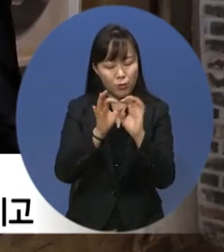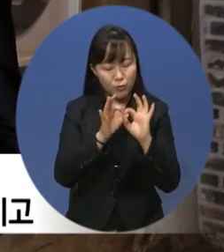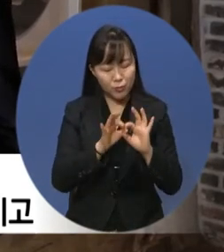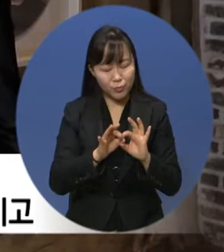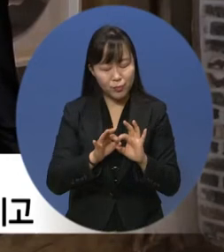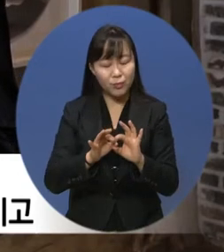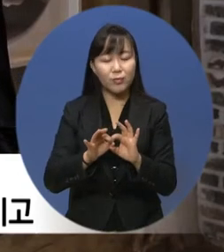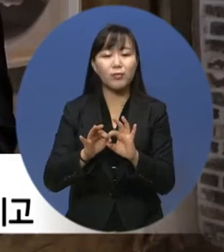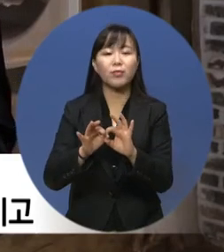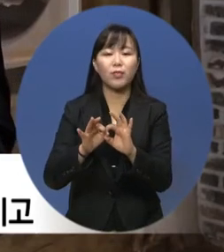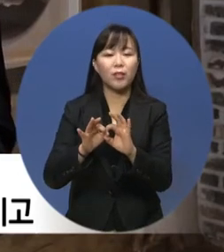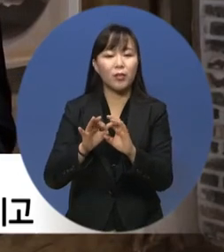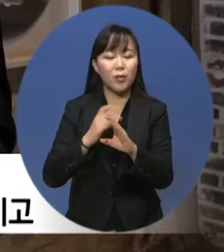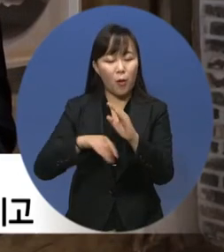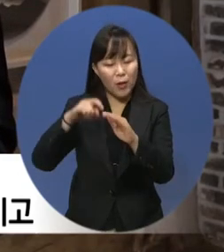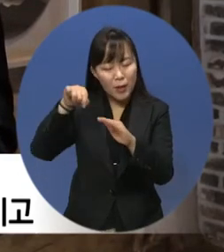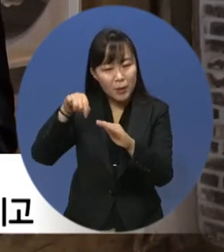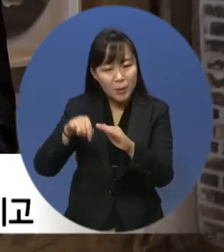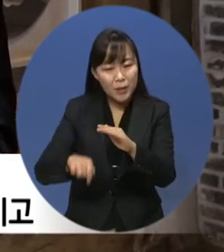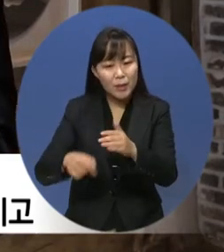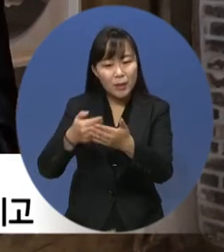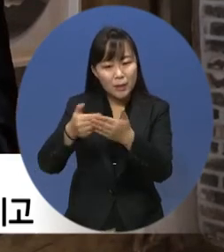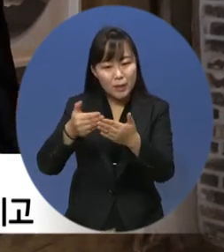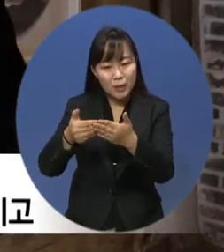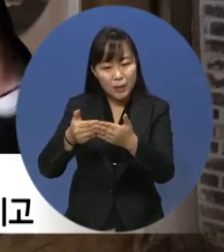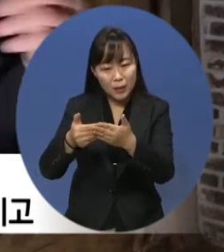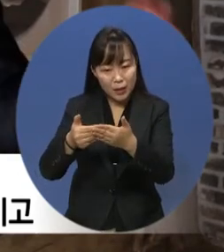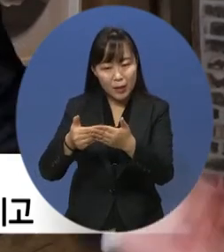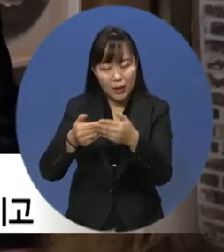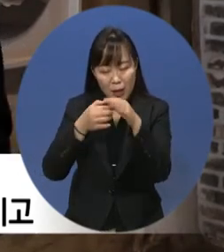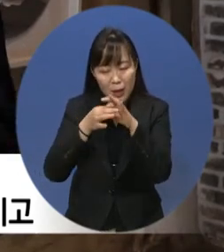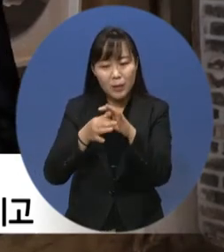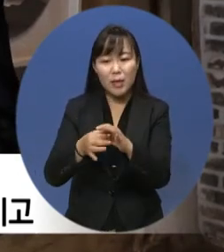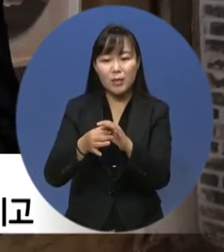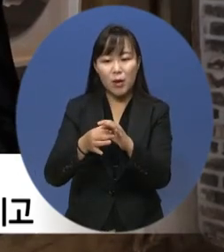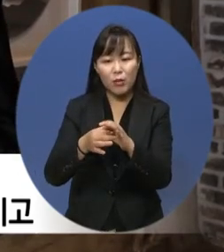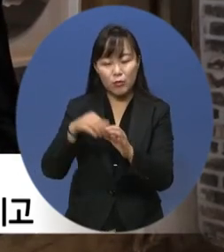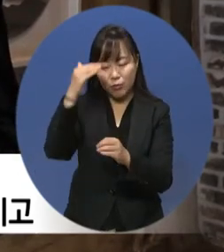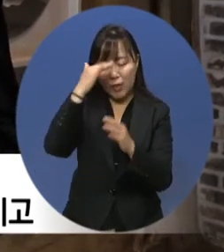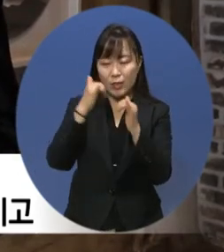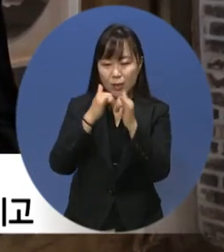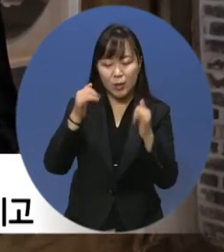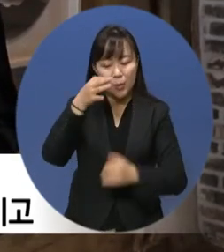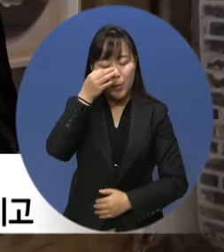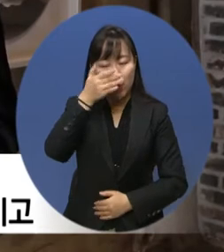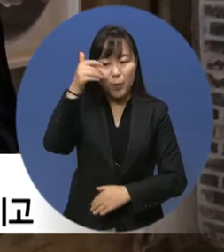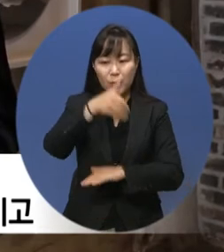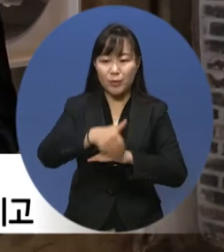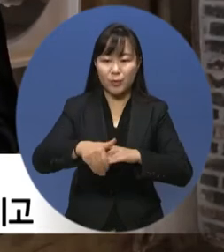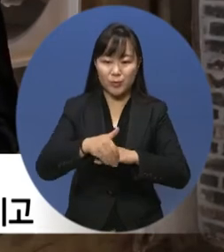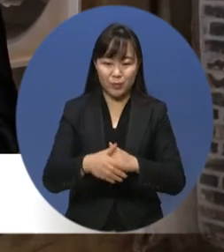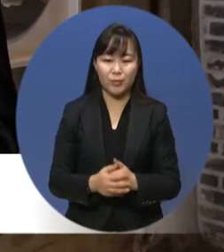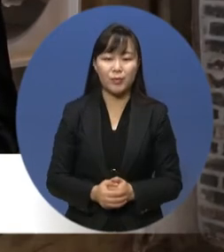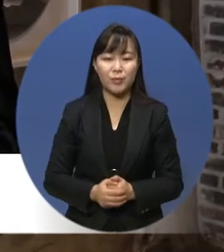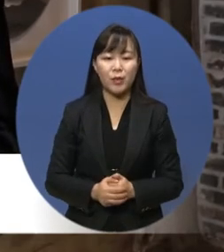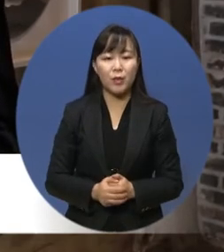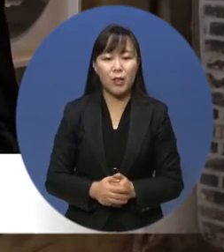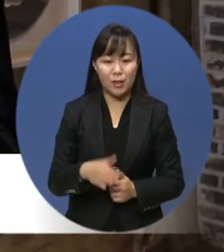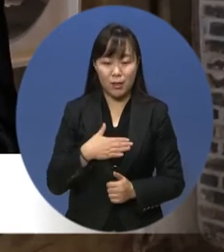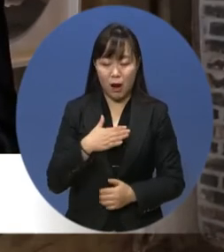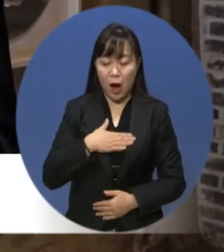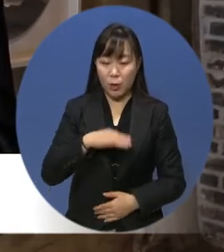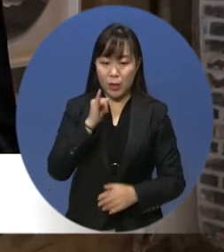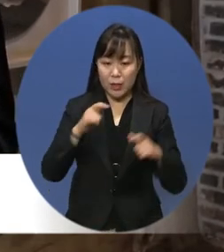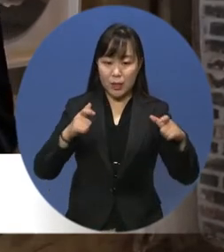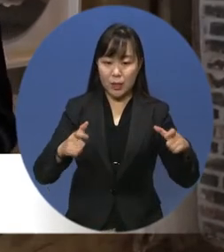이 작업에 좀 더 심화된 그런 작업들 좀 지속적으로 좀 해서 또 관객들에게 선도 좀 보이고 또 저를 알고